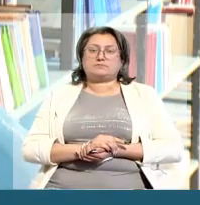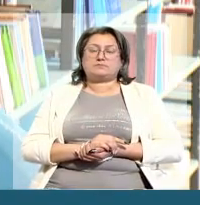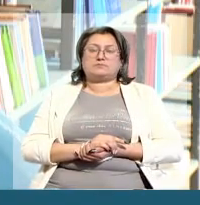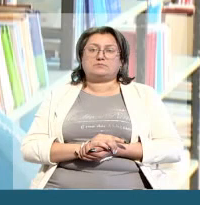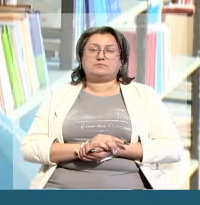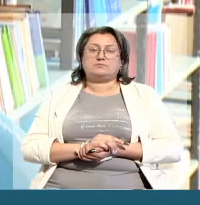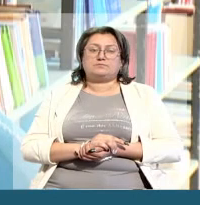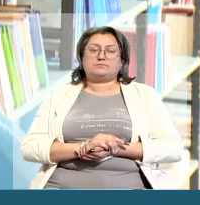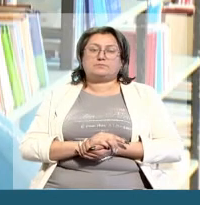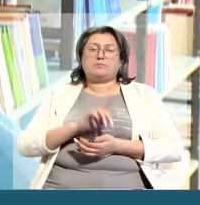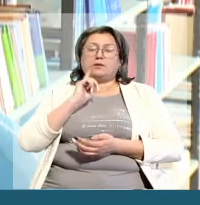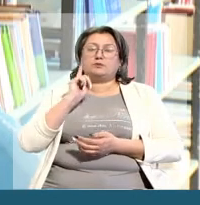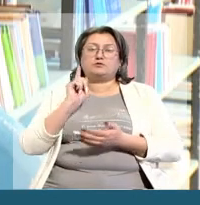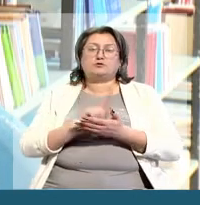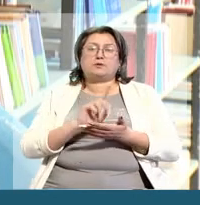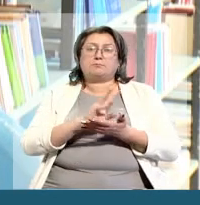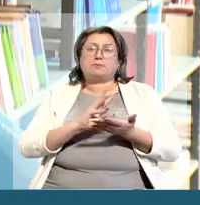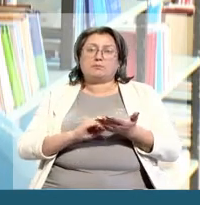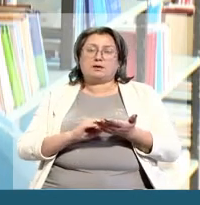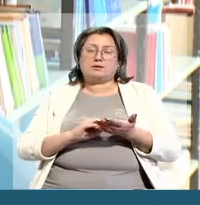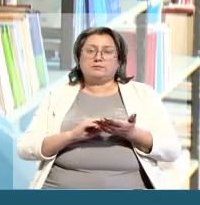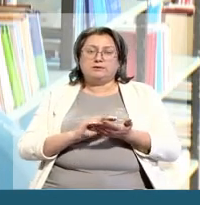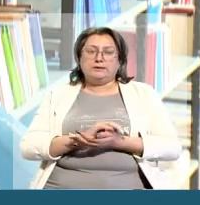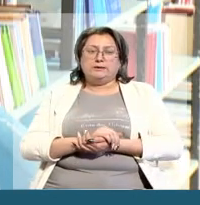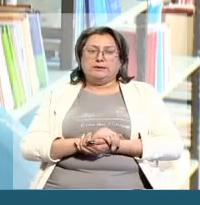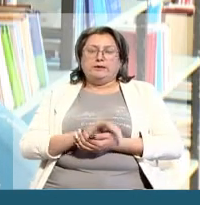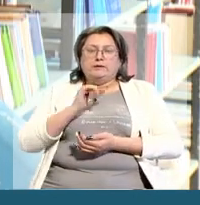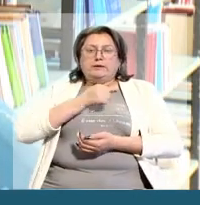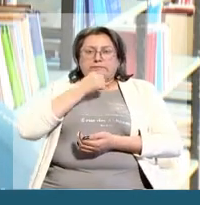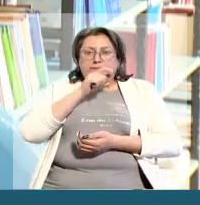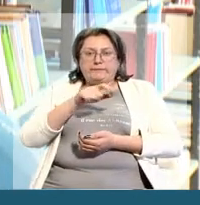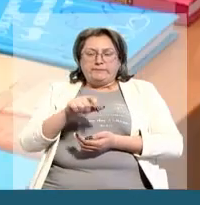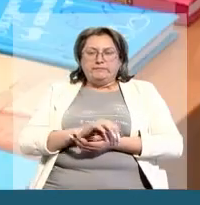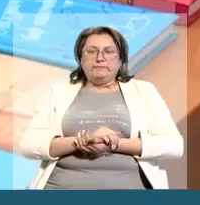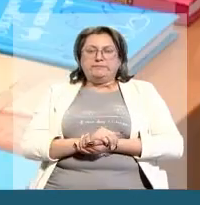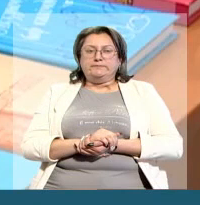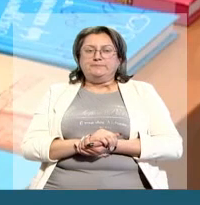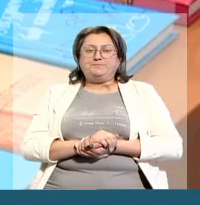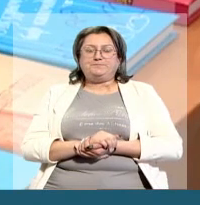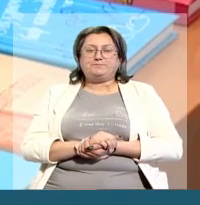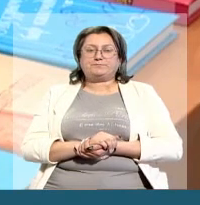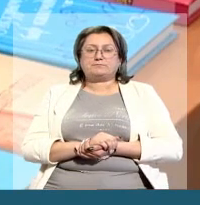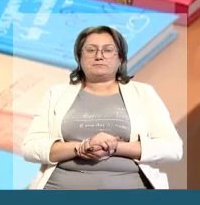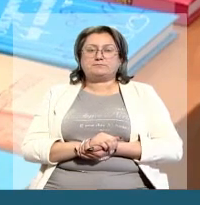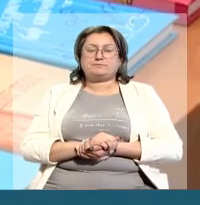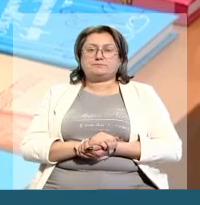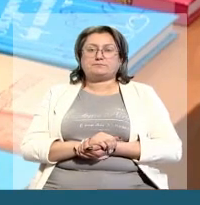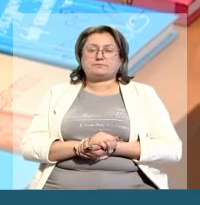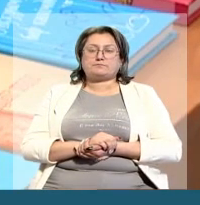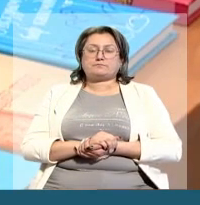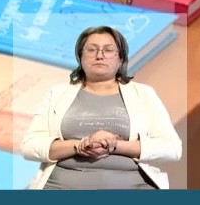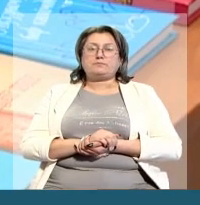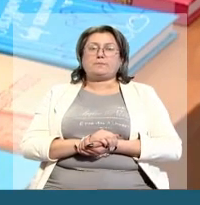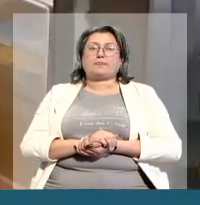мына смартфондарымыздан ештеңе ала алмаймыз біз. Оқу керек. Орталық алаңда кітапхана